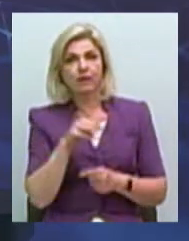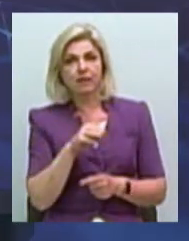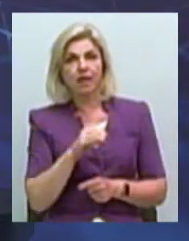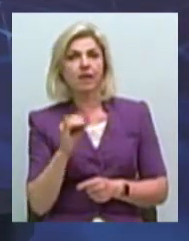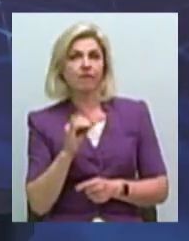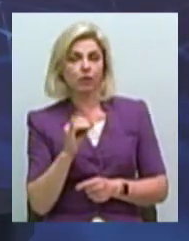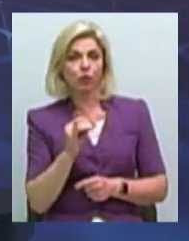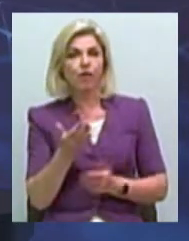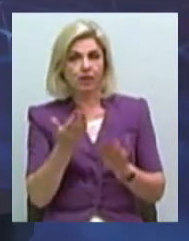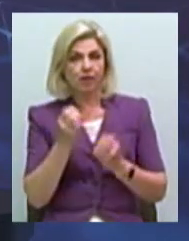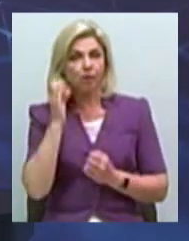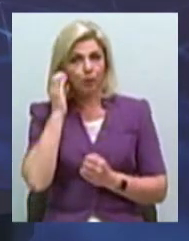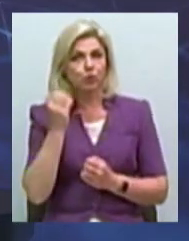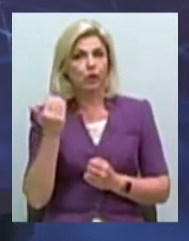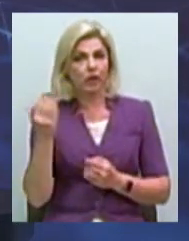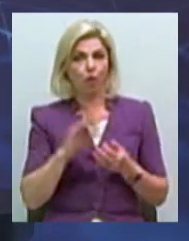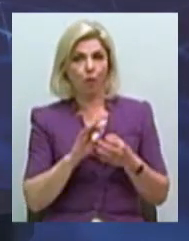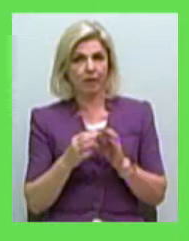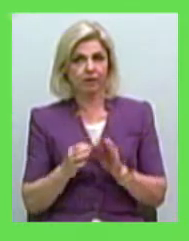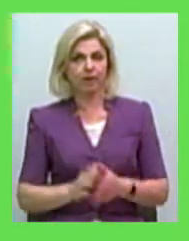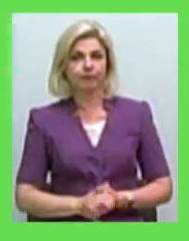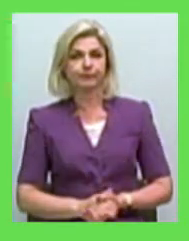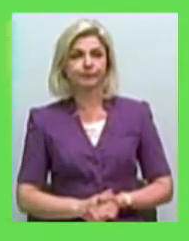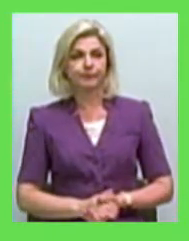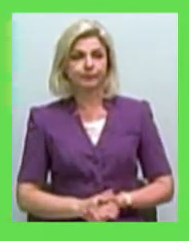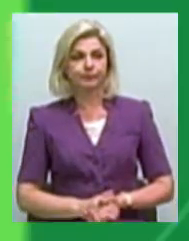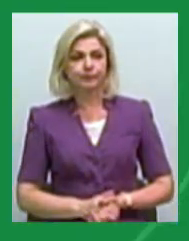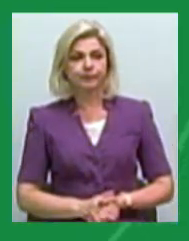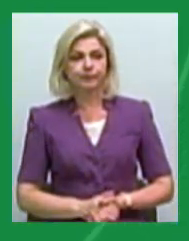Давайте послухаємо її коментар, будь ласка.